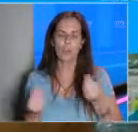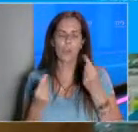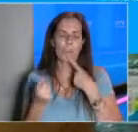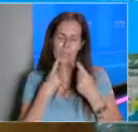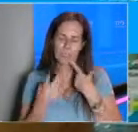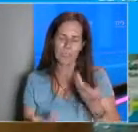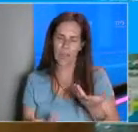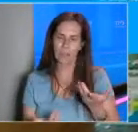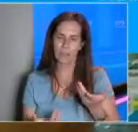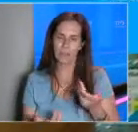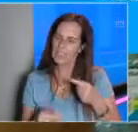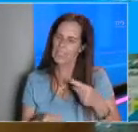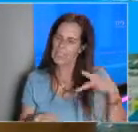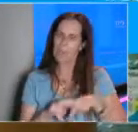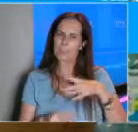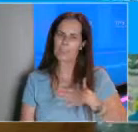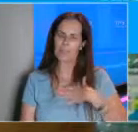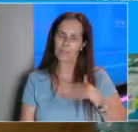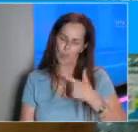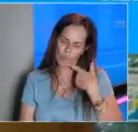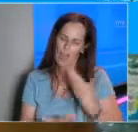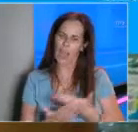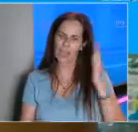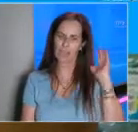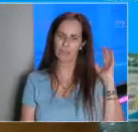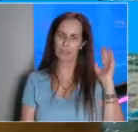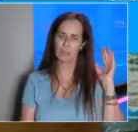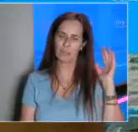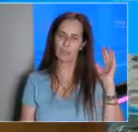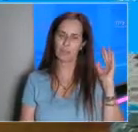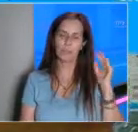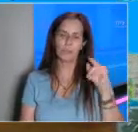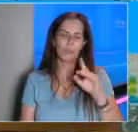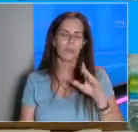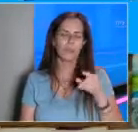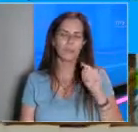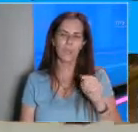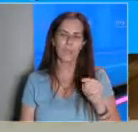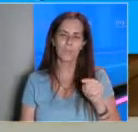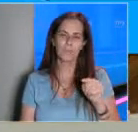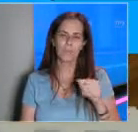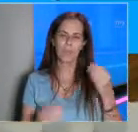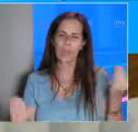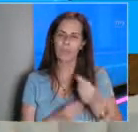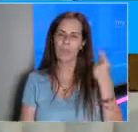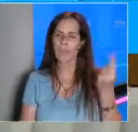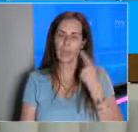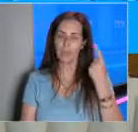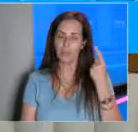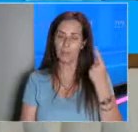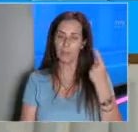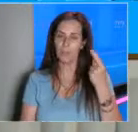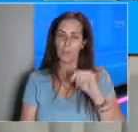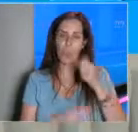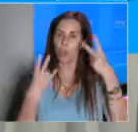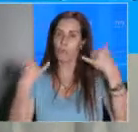בשיח שמציק, ואני רוצה לשים אותו על השולחן. כן. הסיפור הוא שהדבר היחיד שמעסיק